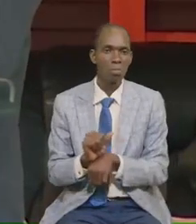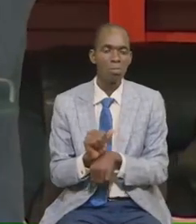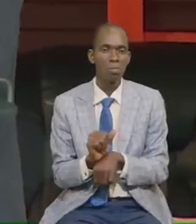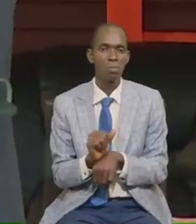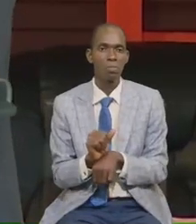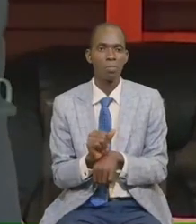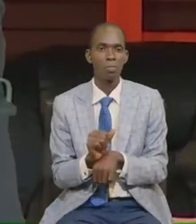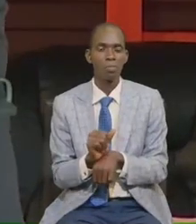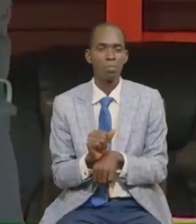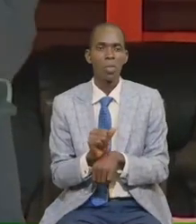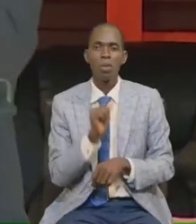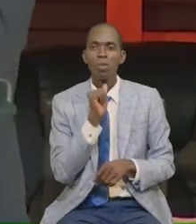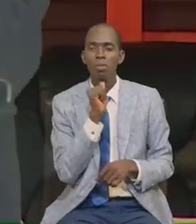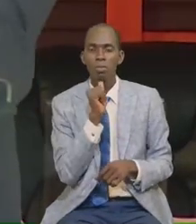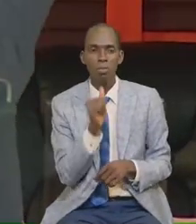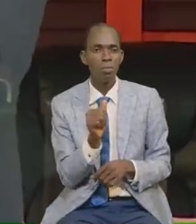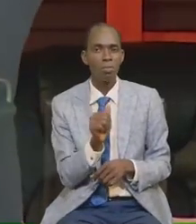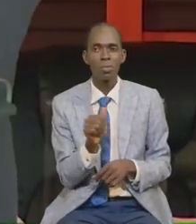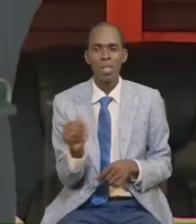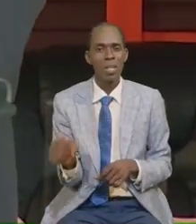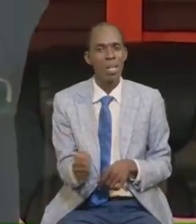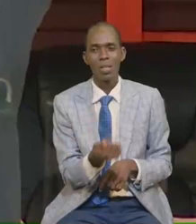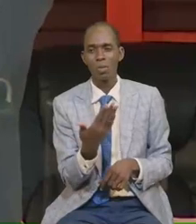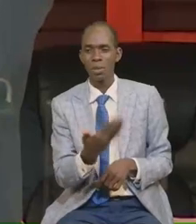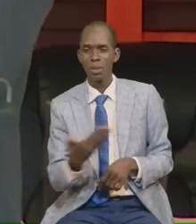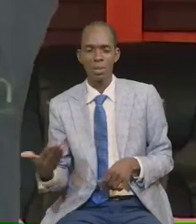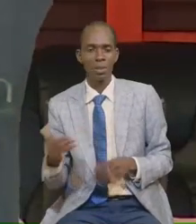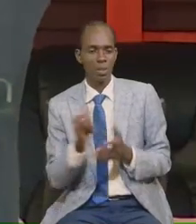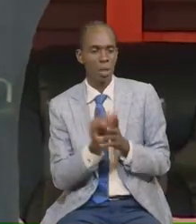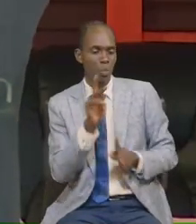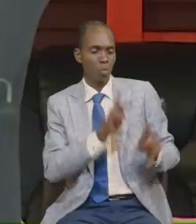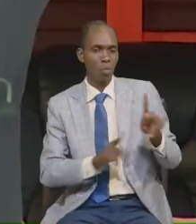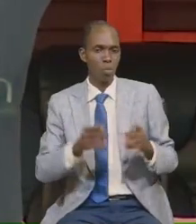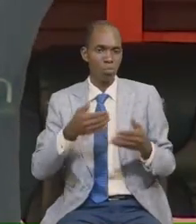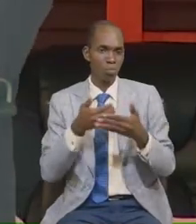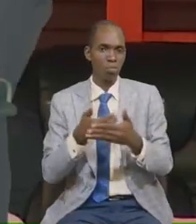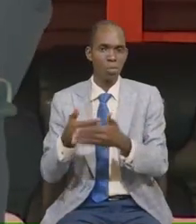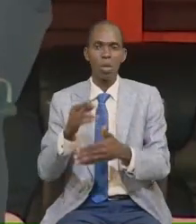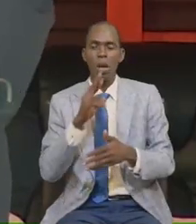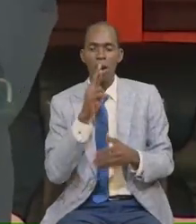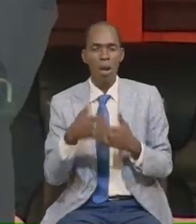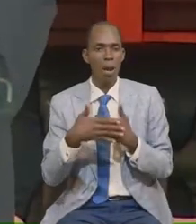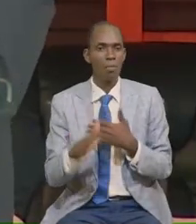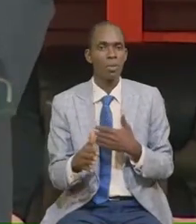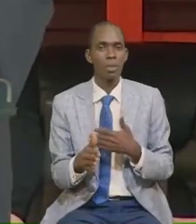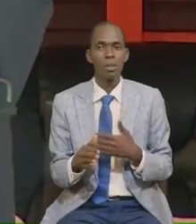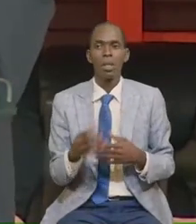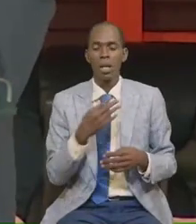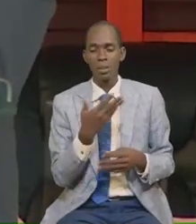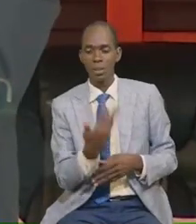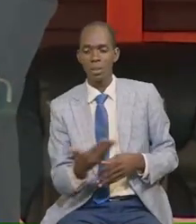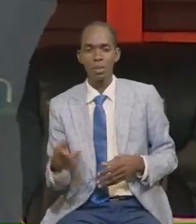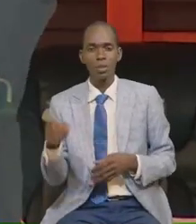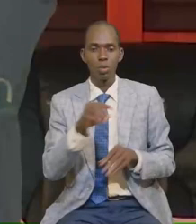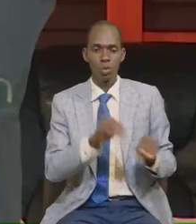ce n'est pas par les autres choses que les gens recherchent les choses qu'il revêtent qu'ils mettent dessus